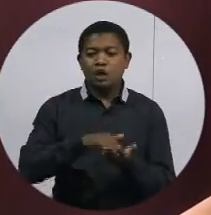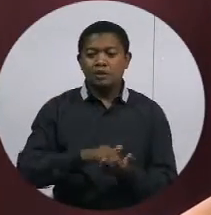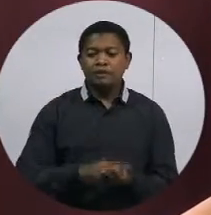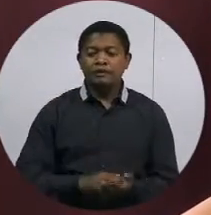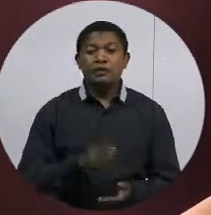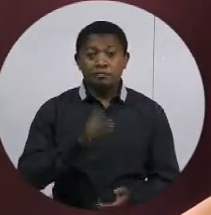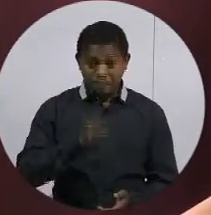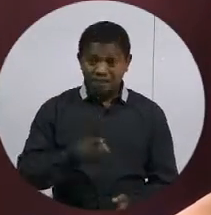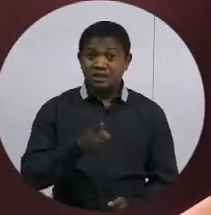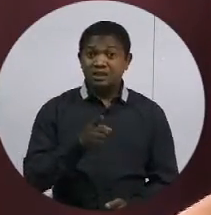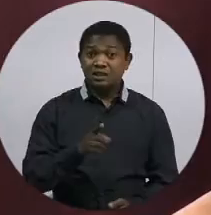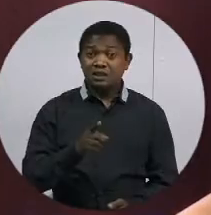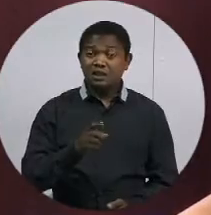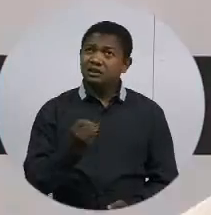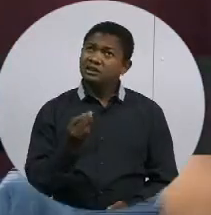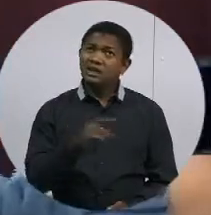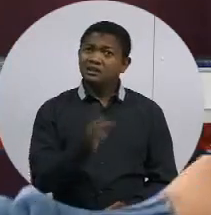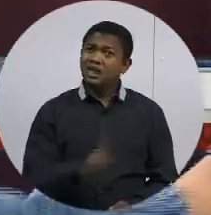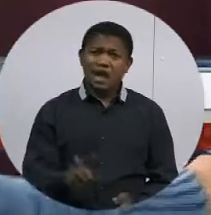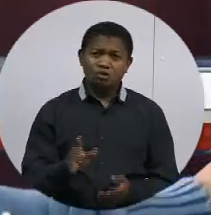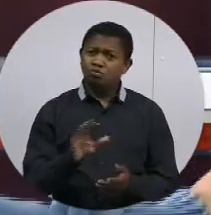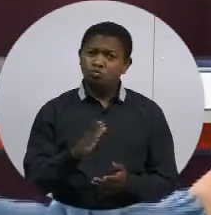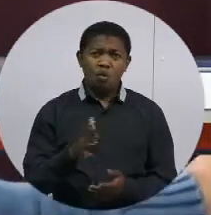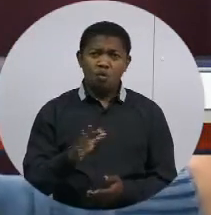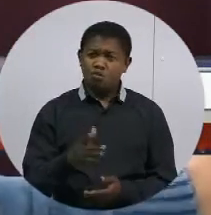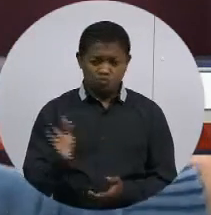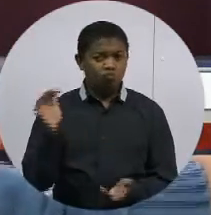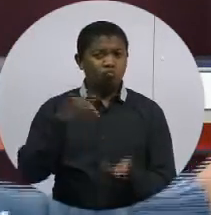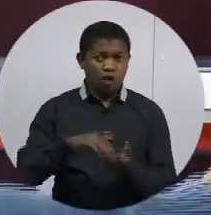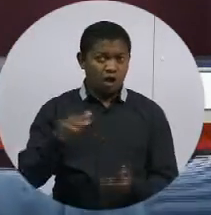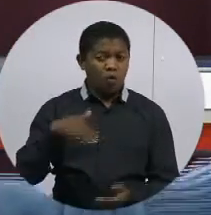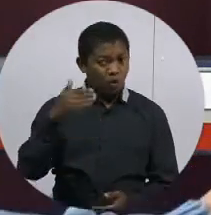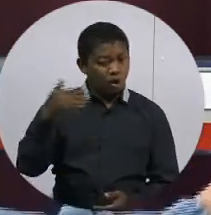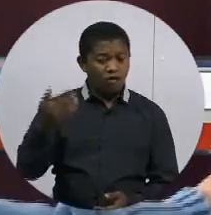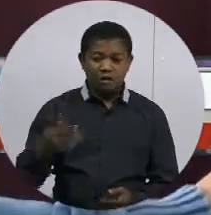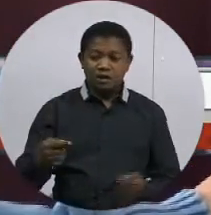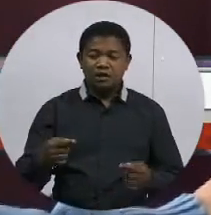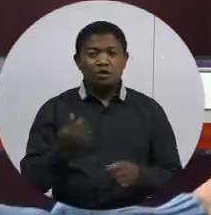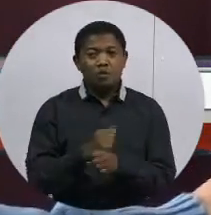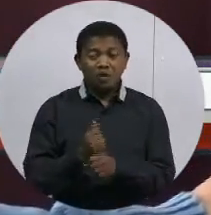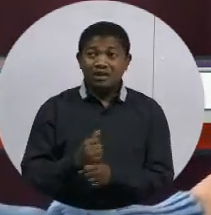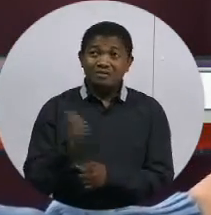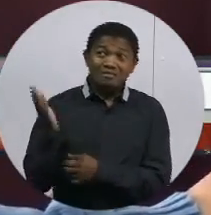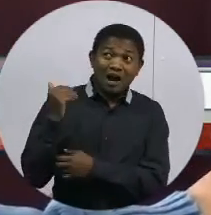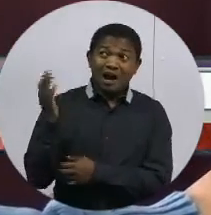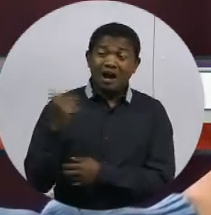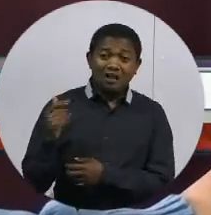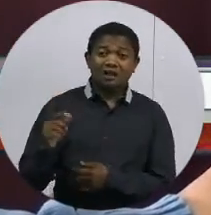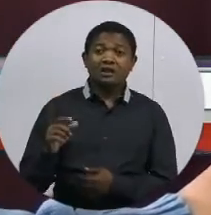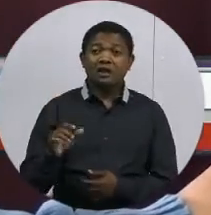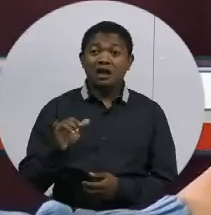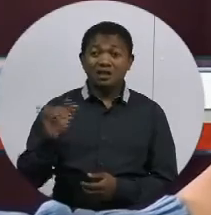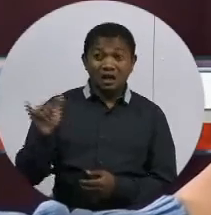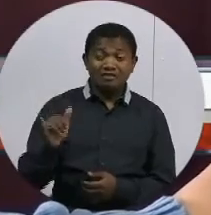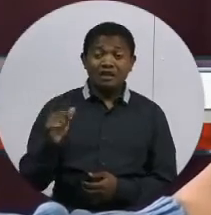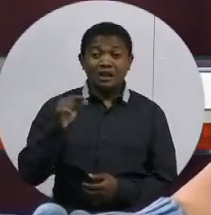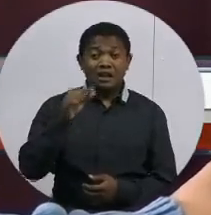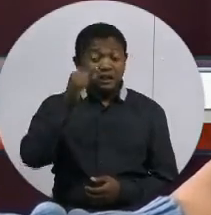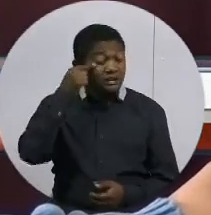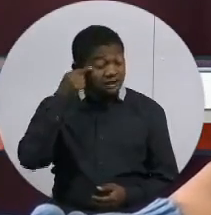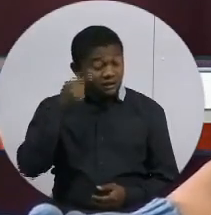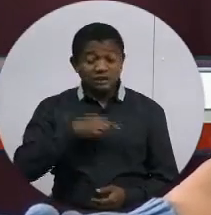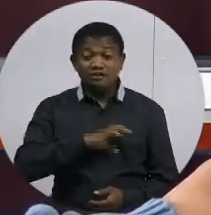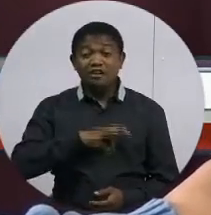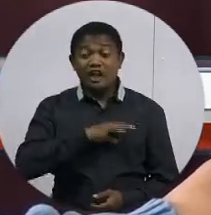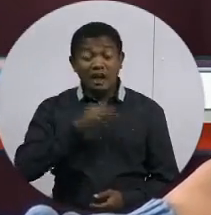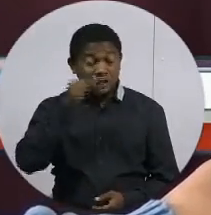aman-jato no avy aoriana kely ao matetika zany a any Chine avokoa ny fanafafa no mamboatra ny